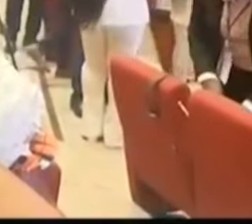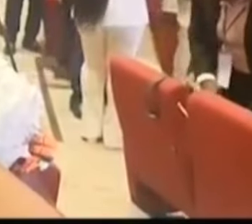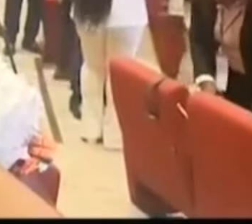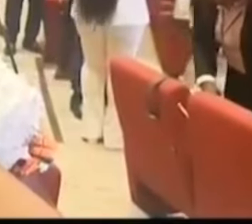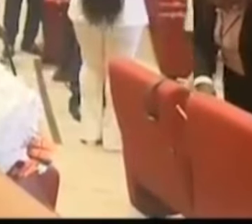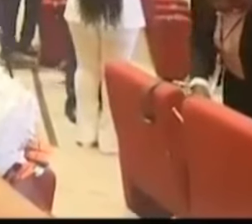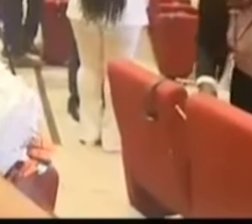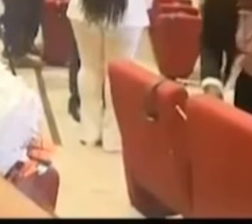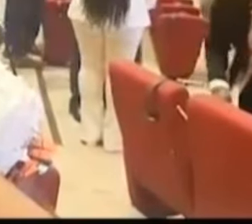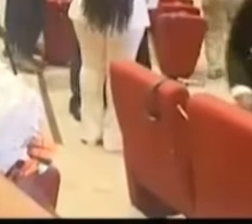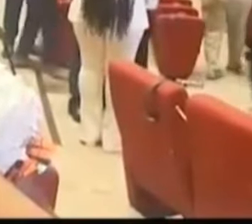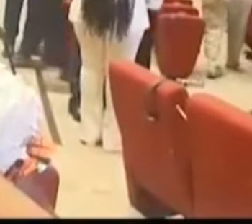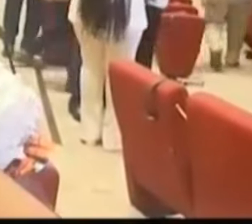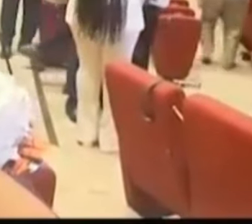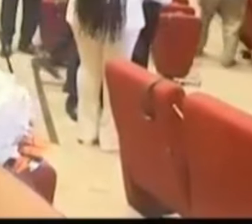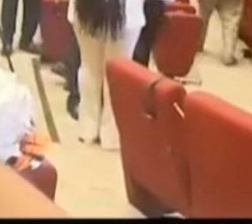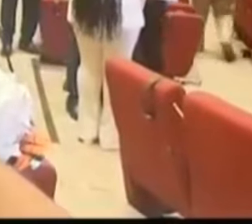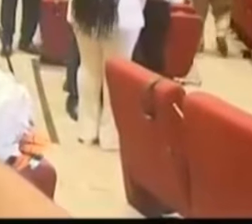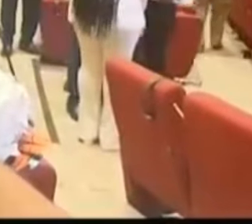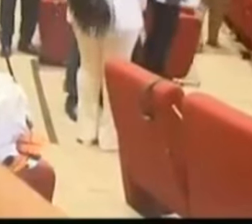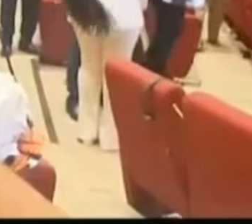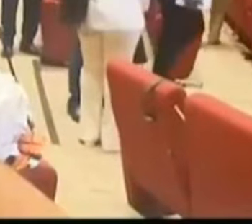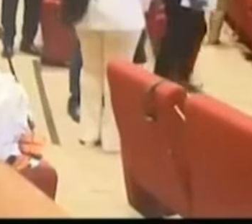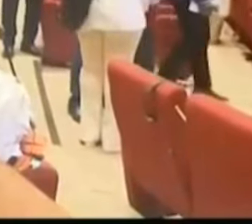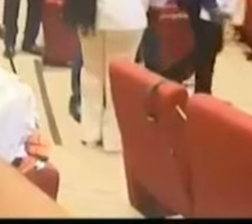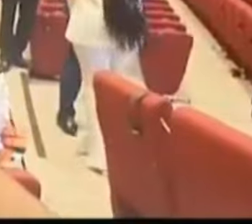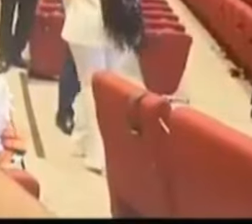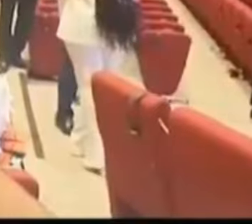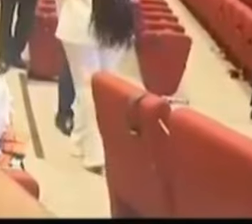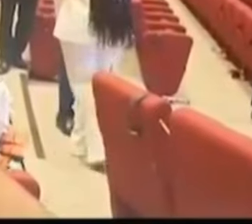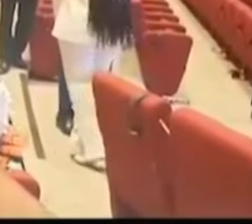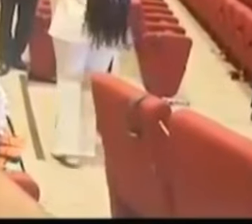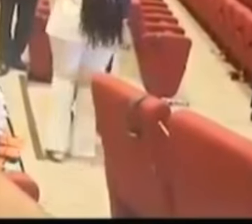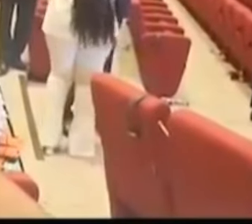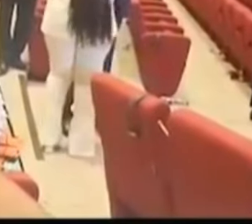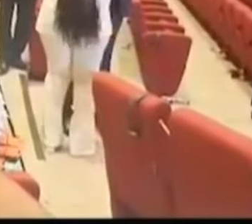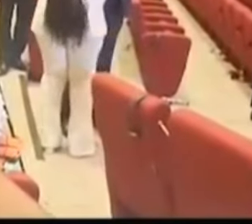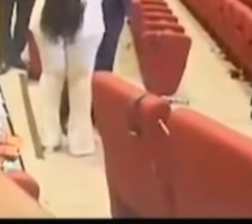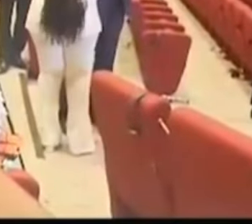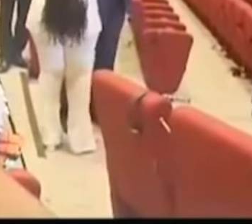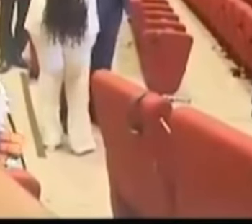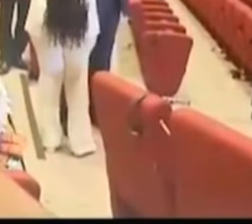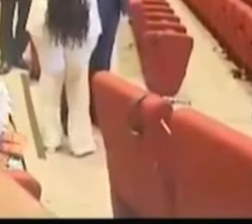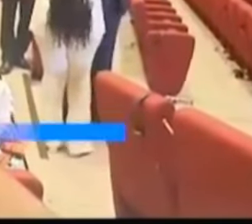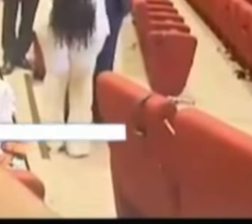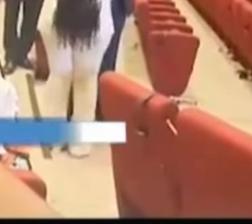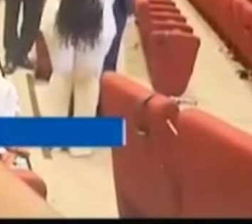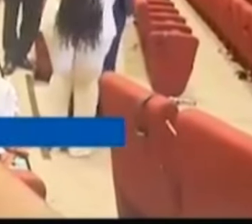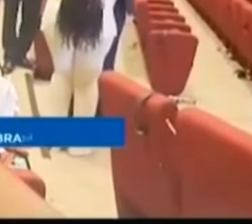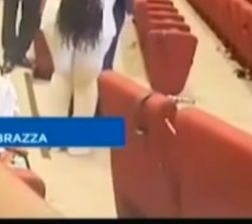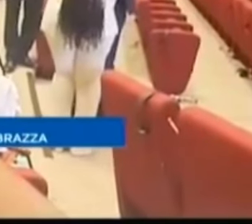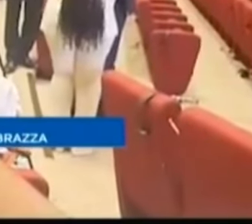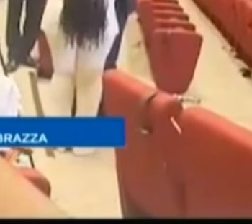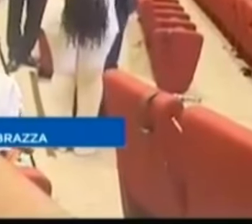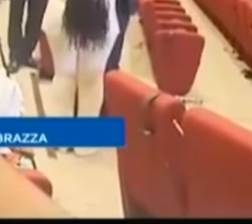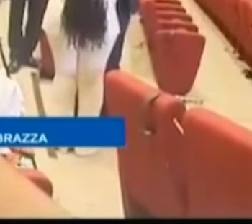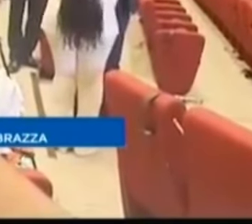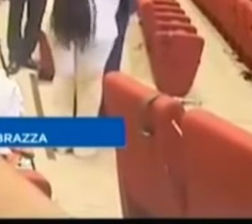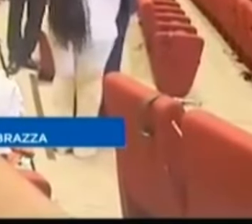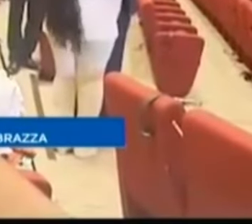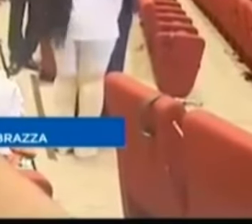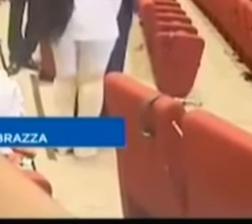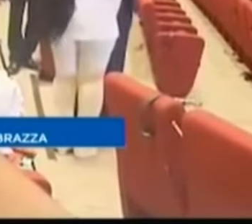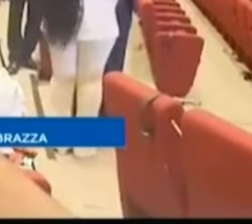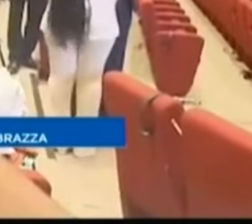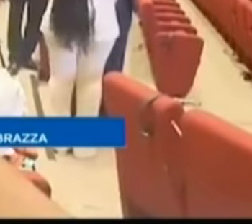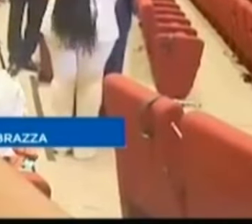nous avons les inondations, nous avons les érosions. Est-ce qu'ils nous rendent compte qu'il fallait qu'il y ait la contribution de tous,